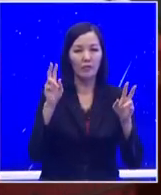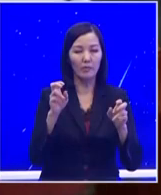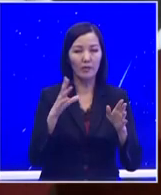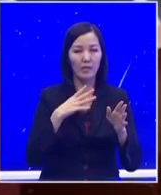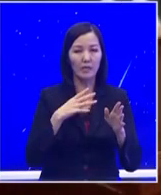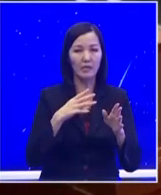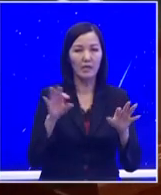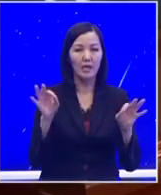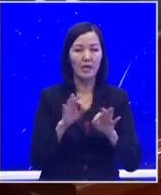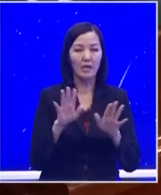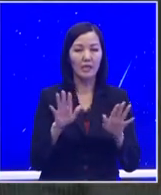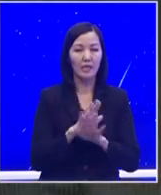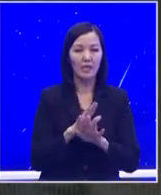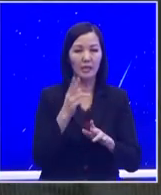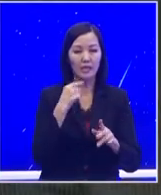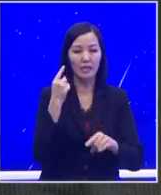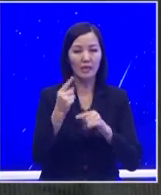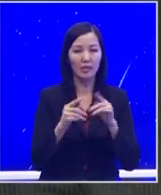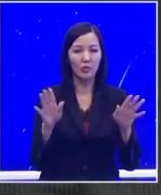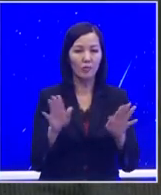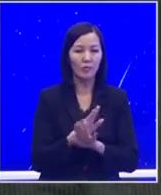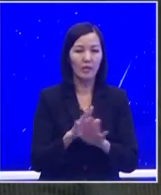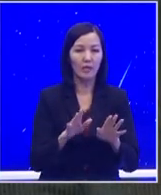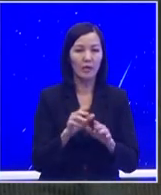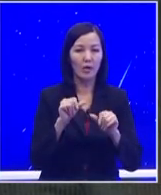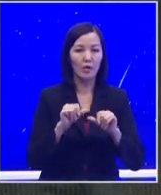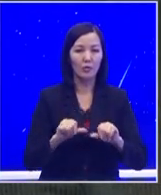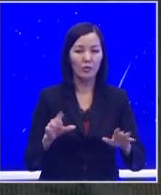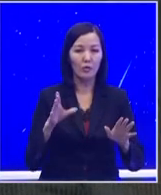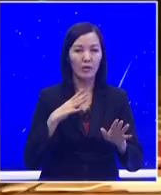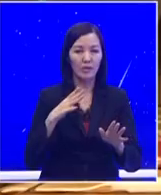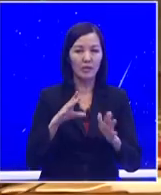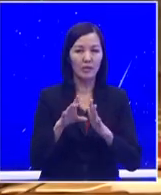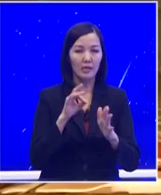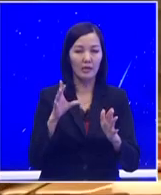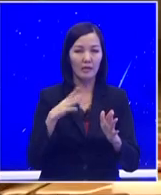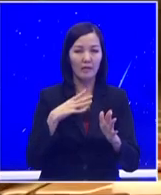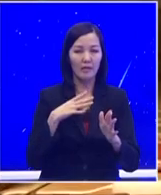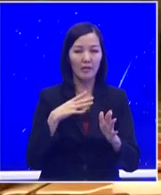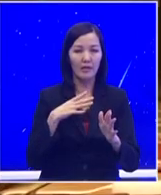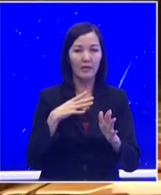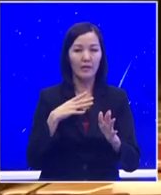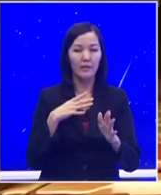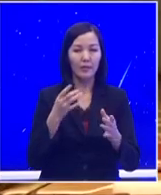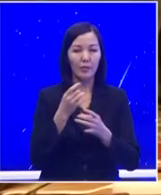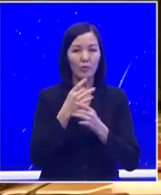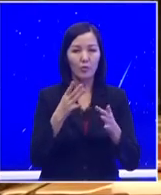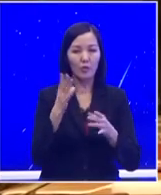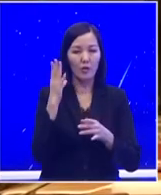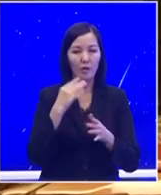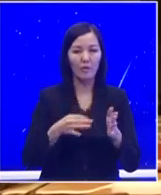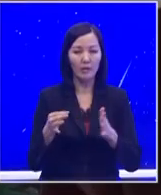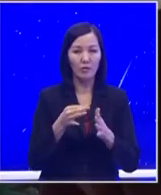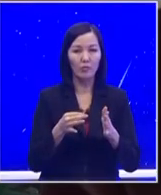– эстрадное и традиционное пение. Участников оценивало компетентное жюри в лице заслуженных деятелей культуры области и